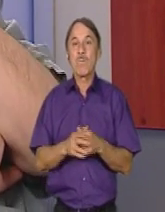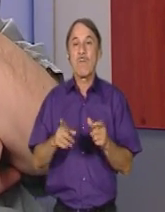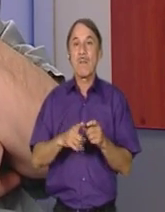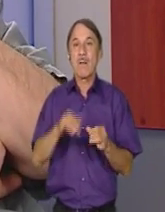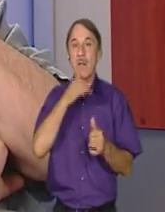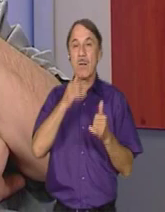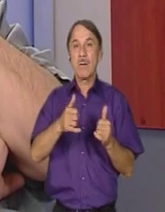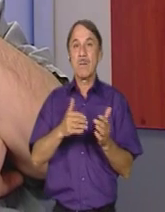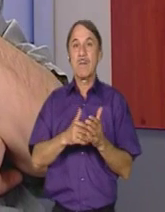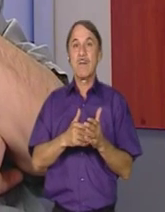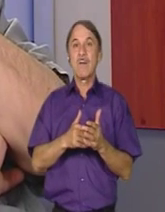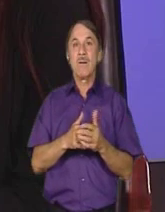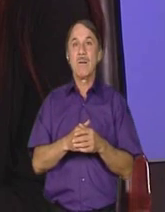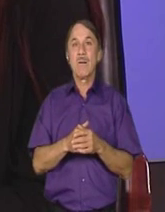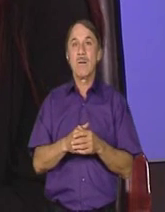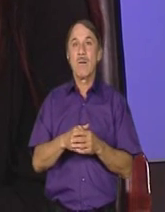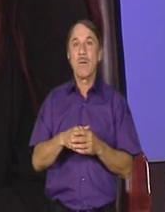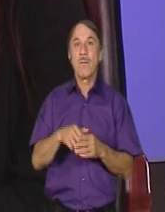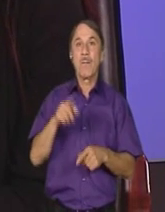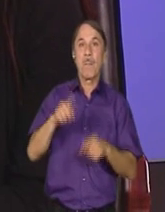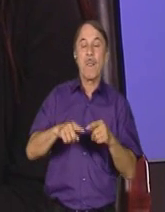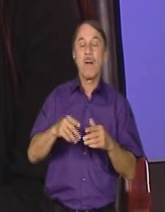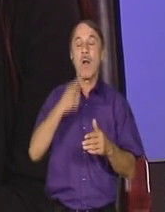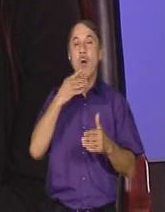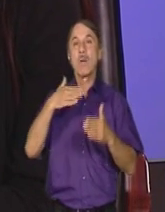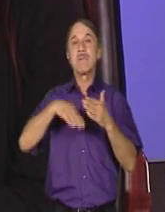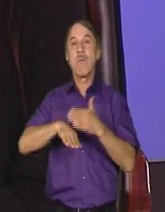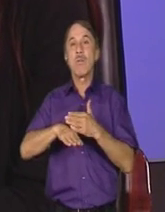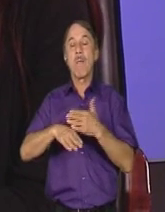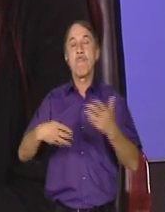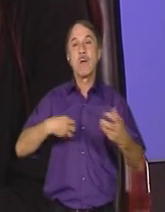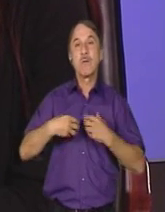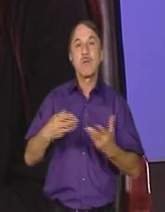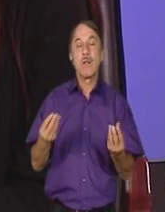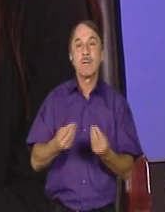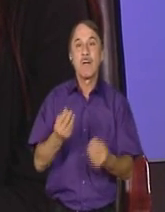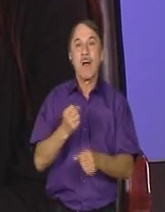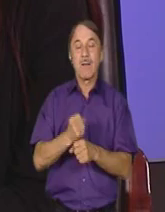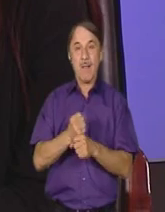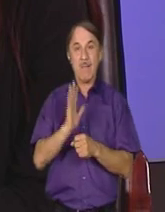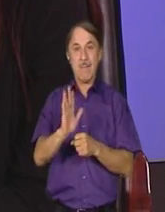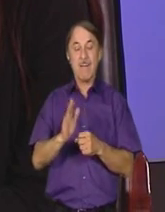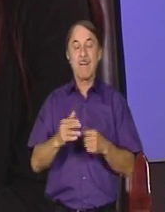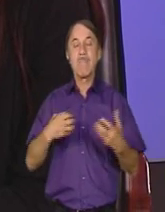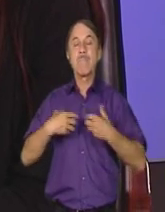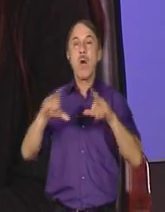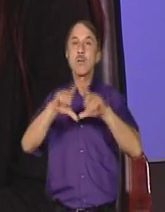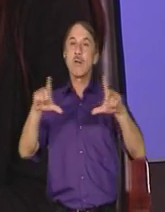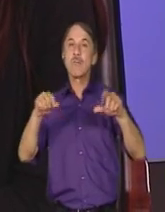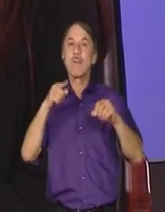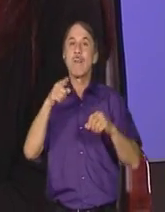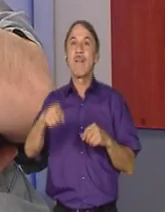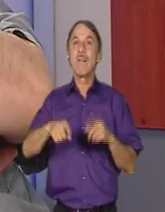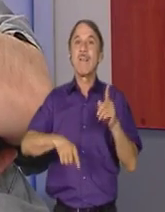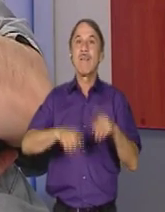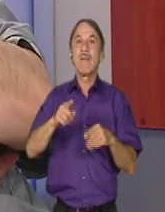čini mi se, nije bilo toliko uobičajeno pre da Srpsko narodno pozorište izađe ispred pozorišta pa održi svoj performans? Dešavalo se da sezonu otvaramo